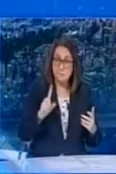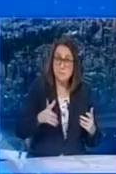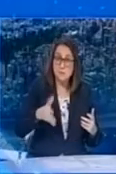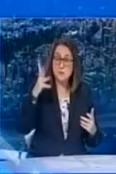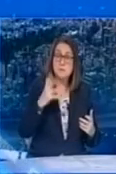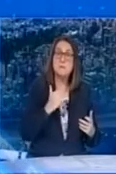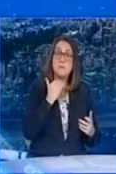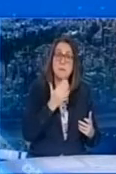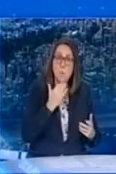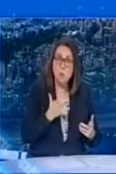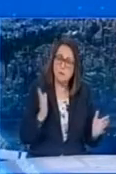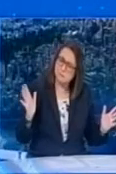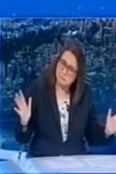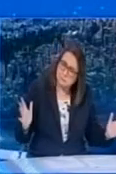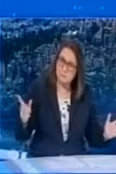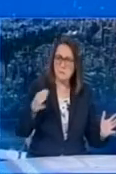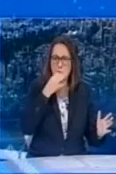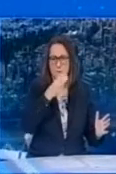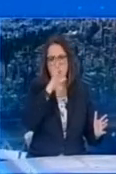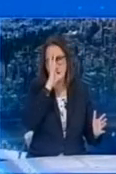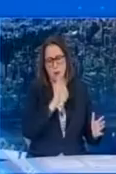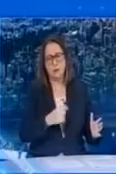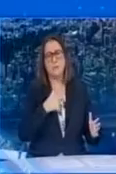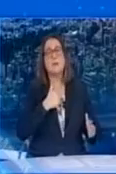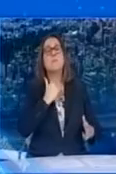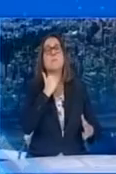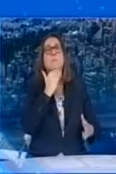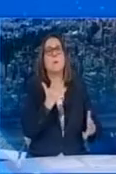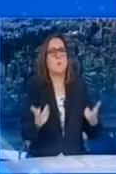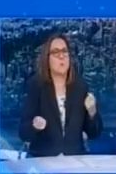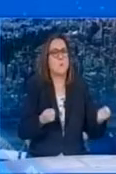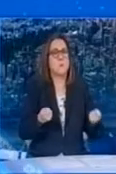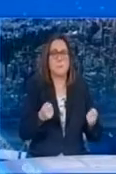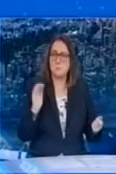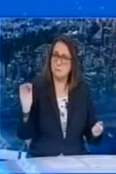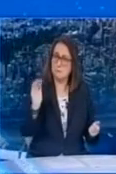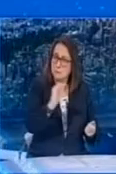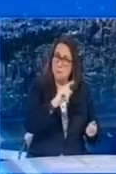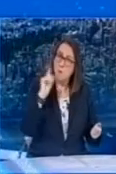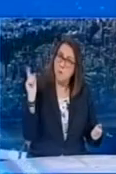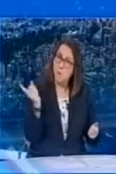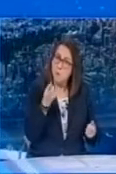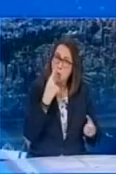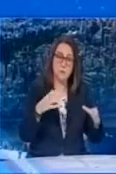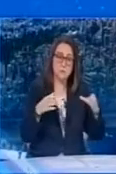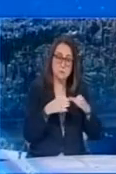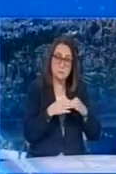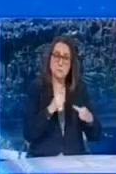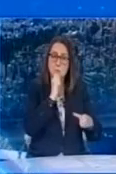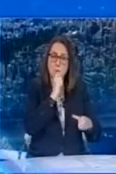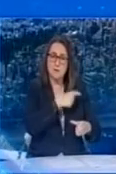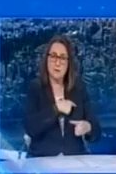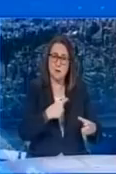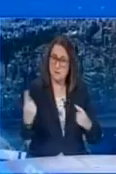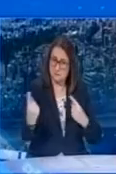το δηλώσει ανοιχτά, να συγκαλέσει το Συμβούλιο των Πολιτικών Αρχηγών υπό την Πρόεδρο της Δημοκρατίας και